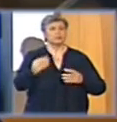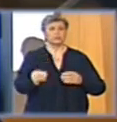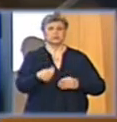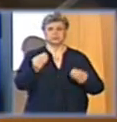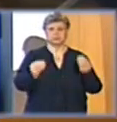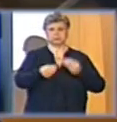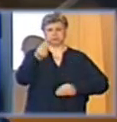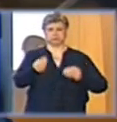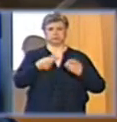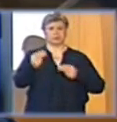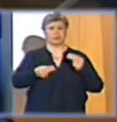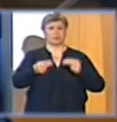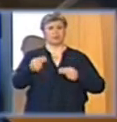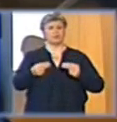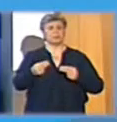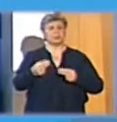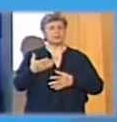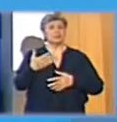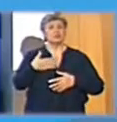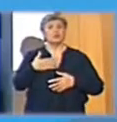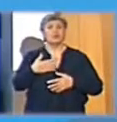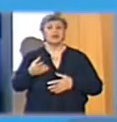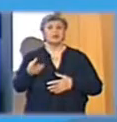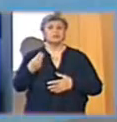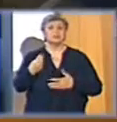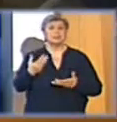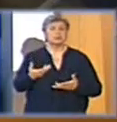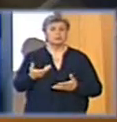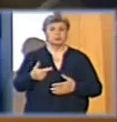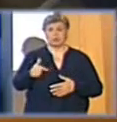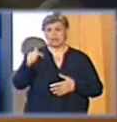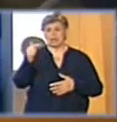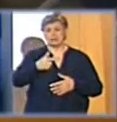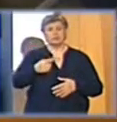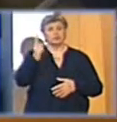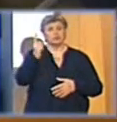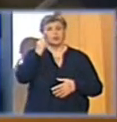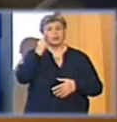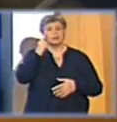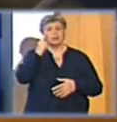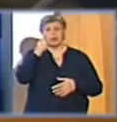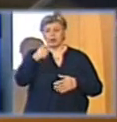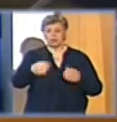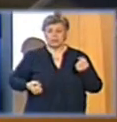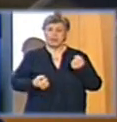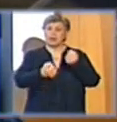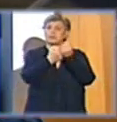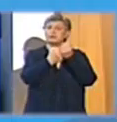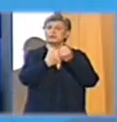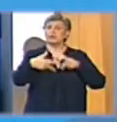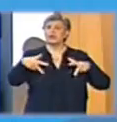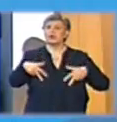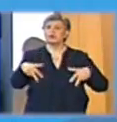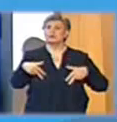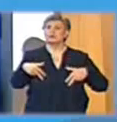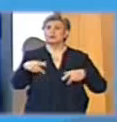ρωτήσω σε ποιους συμμάχους υπολογίζετε. Γιατί στην Ευρώπη μάλλον δεν θα βρείτε